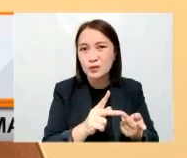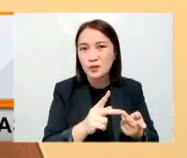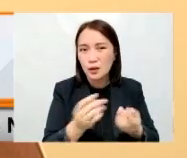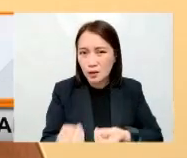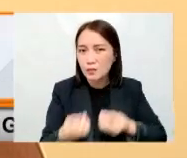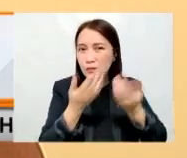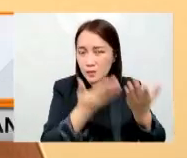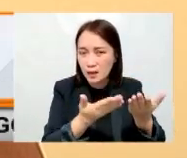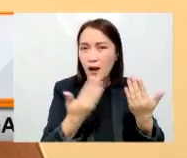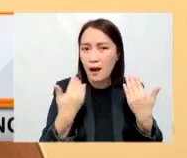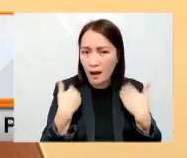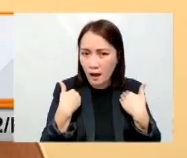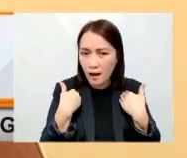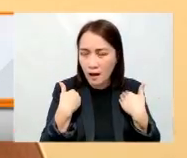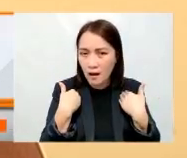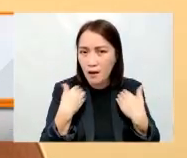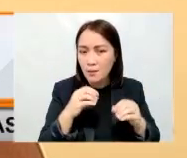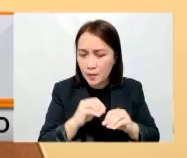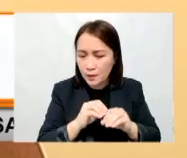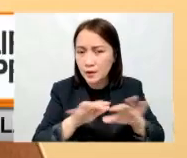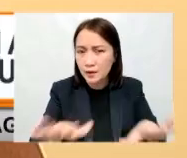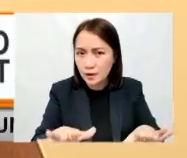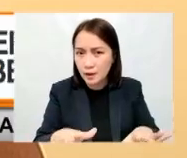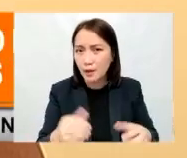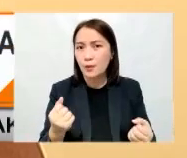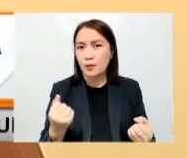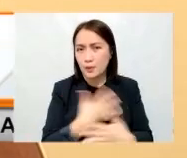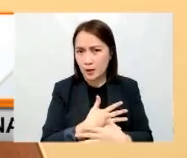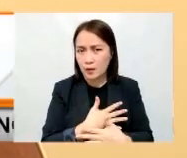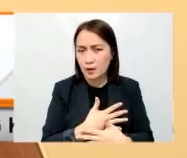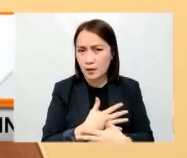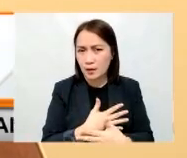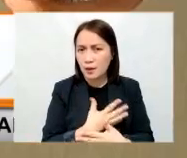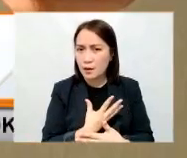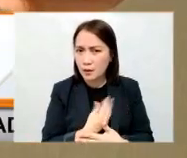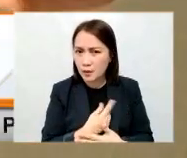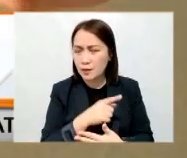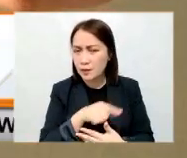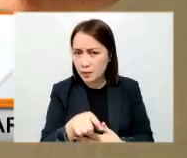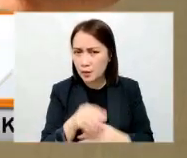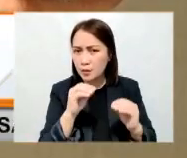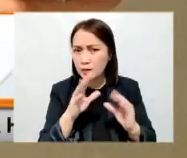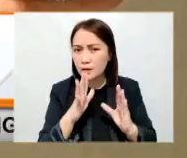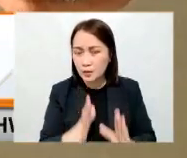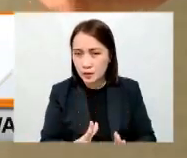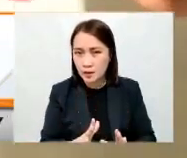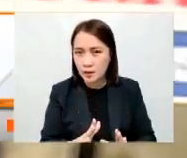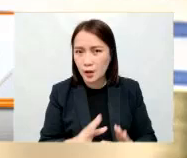maghasik ng takot sa mga guro, sa mga members ng Alliance of Concerned Teachers. Panunupil